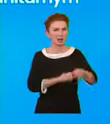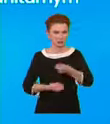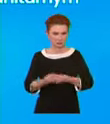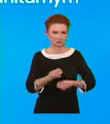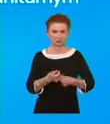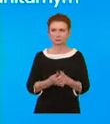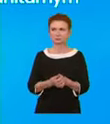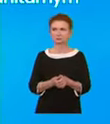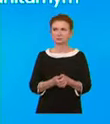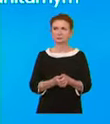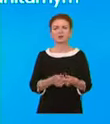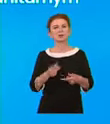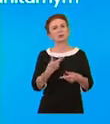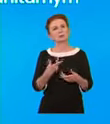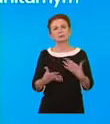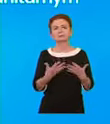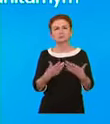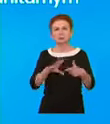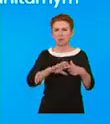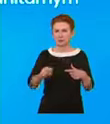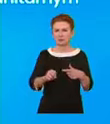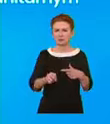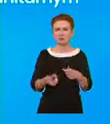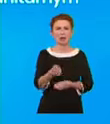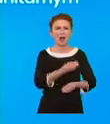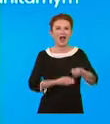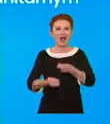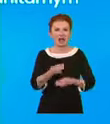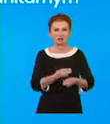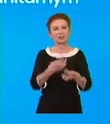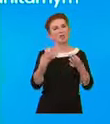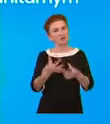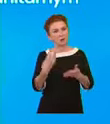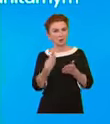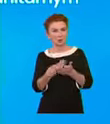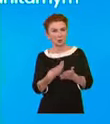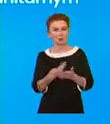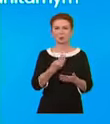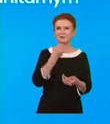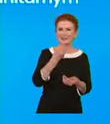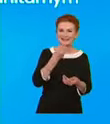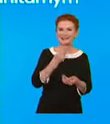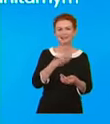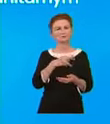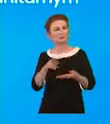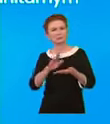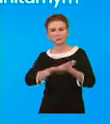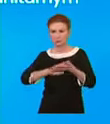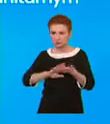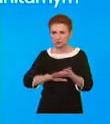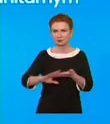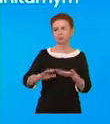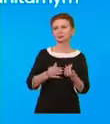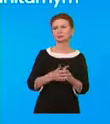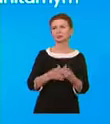Dzisiaj zaopatrujemy się w artykuły pierwszej potrzeby, artykuły żywnościowe, oczywiście sanitarne. I